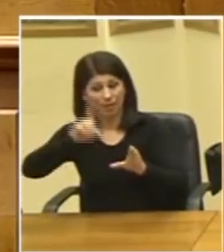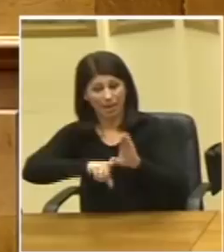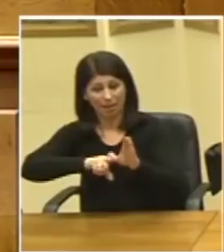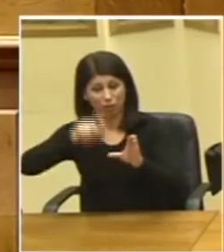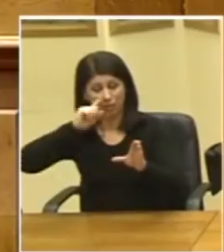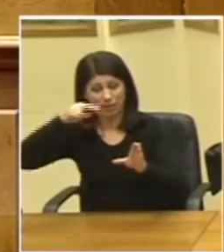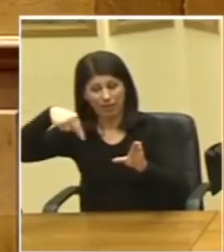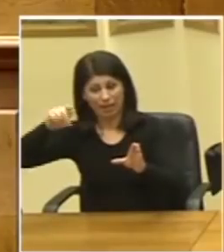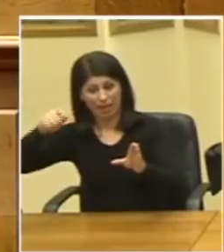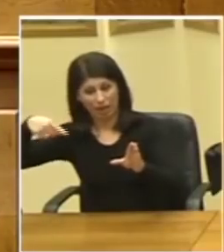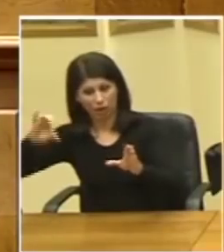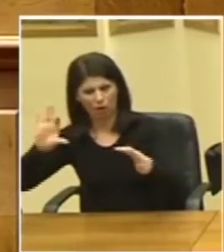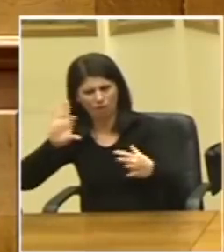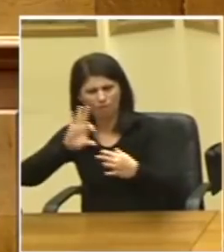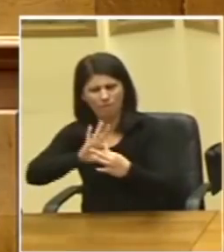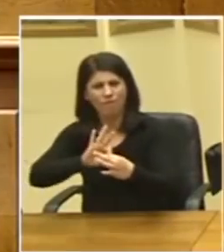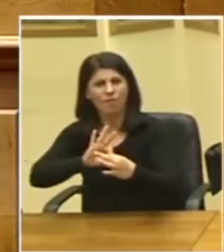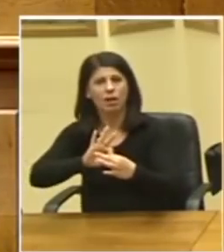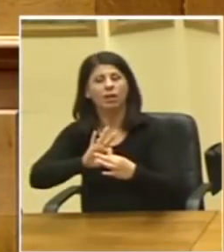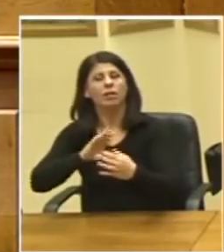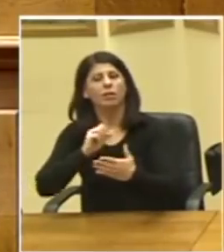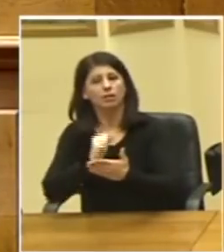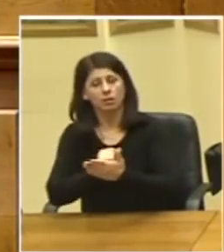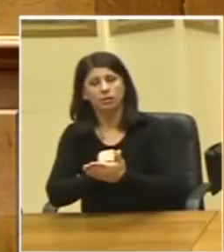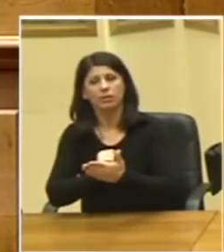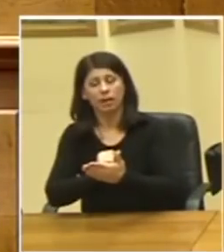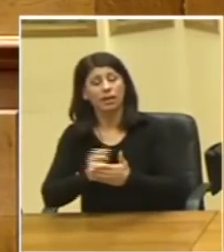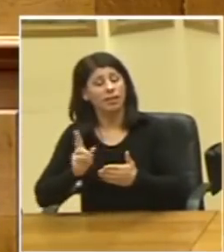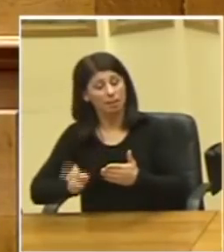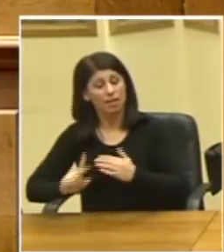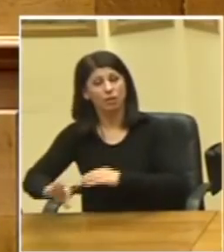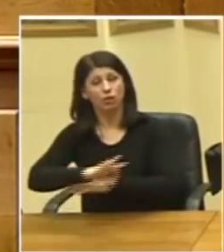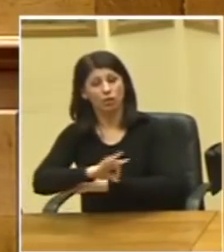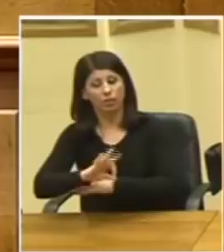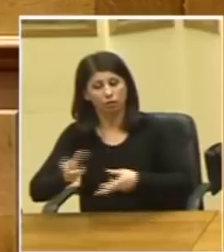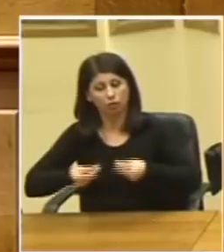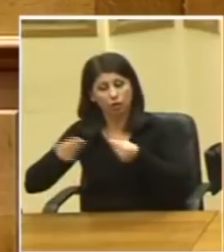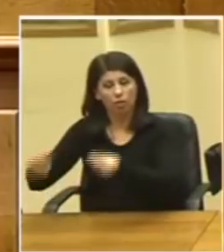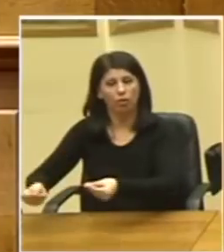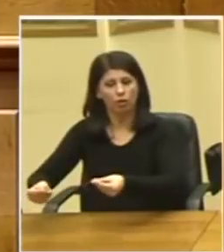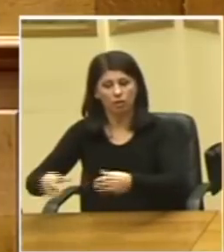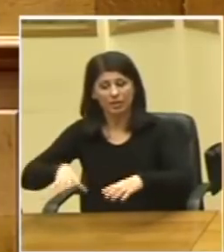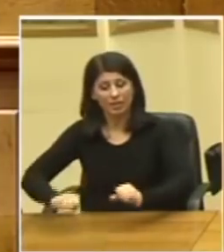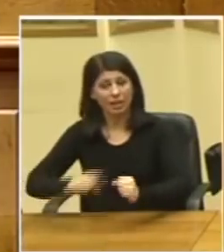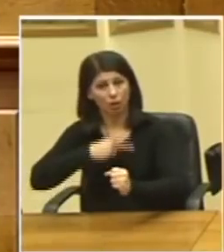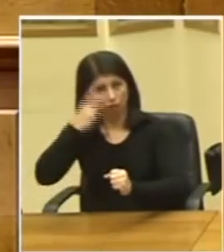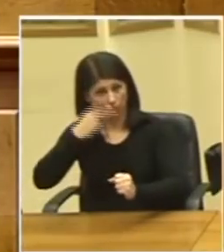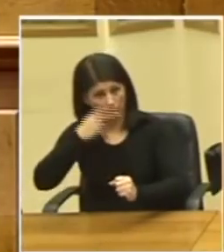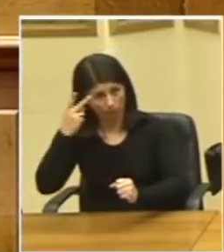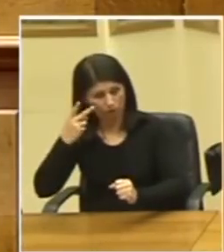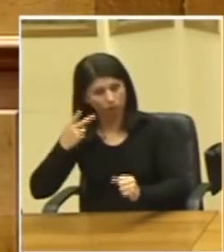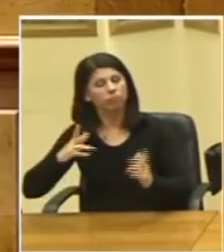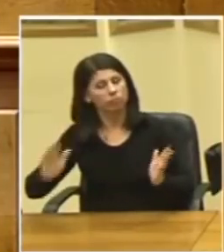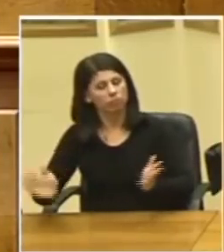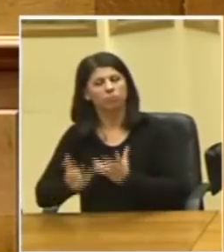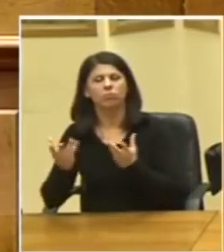ΝΑΤΟ και την άμεση εμπλοκή σε επικίνδυνους σχεδιασμούς, την εκχώρηση κυριαρχικών δικαιωμάτων παρά